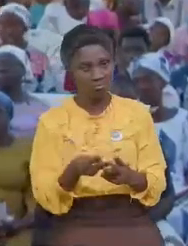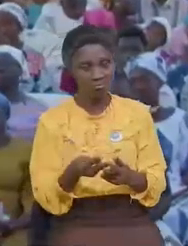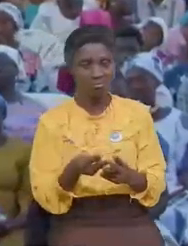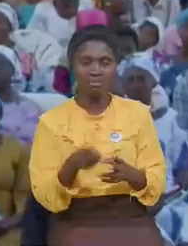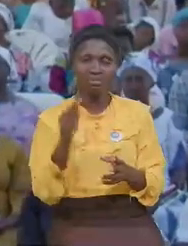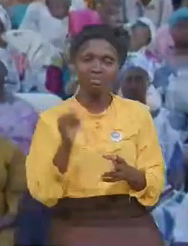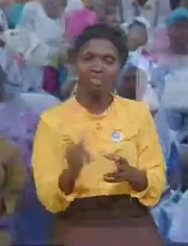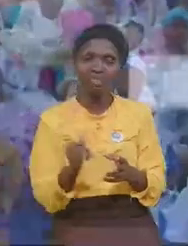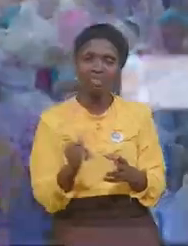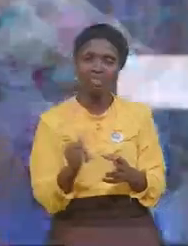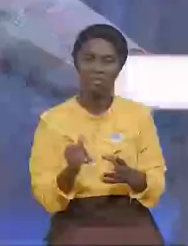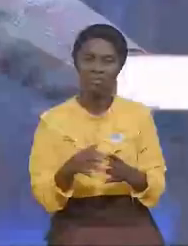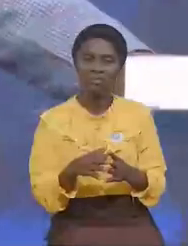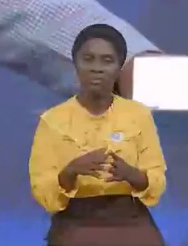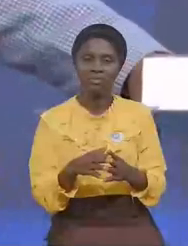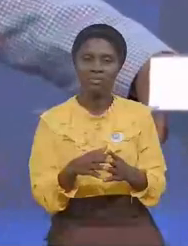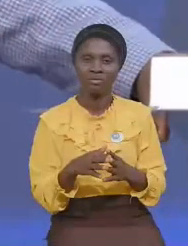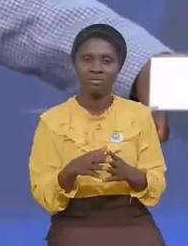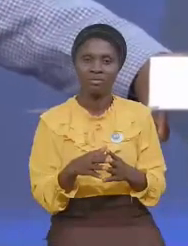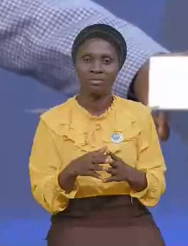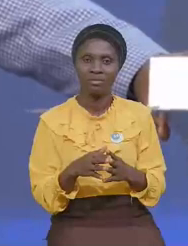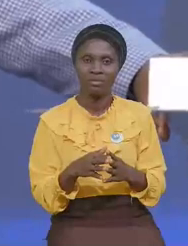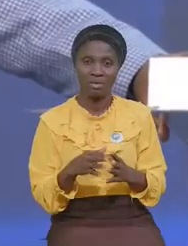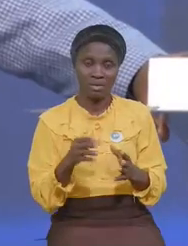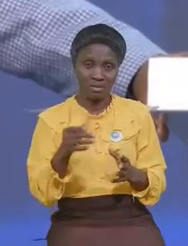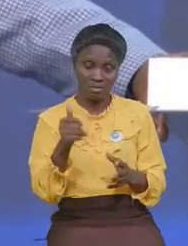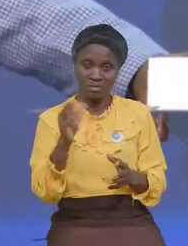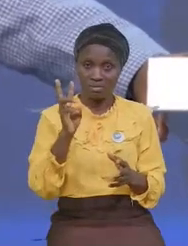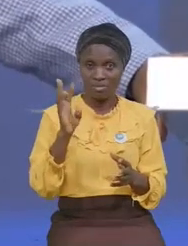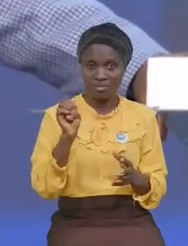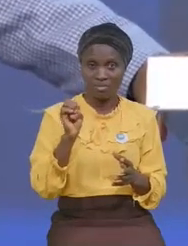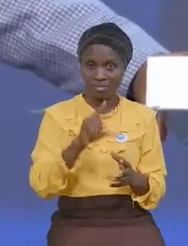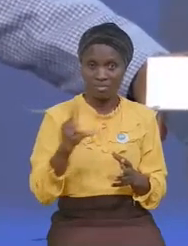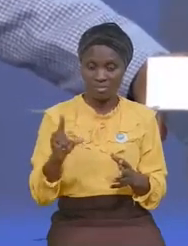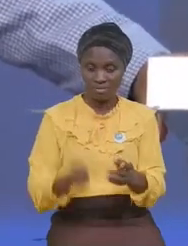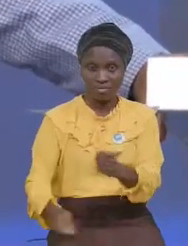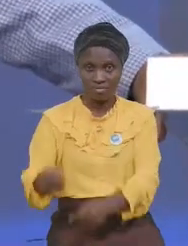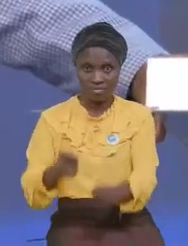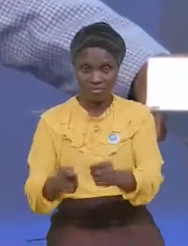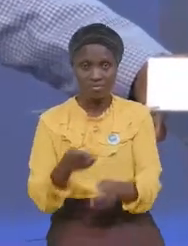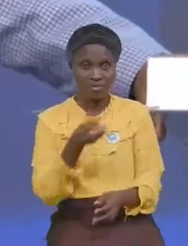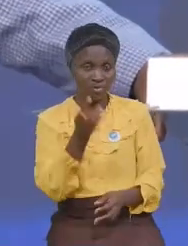Agar était au bord du puits. Il y a assez beaucoup d'eau là-bas.